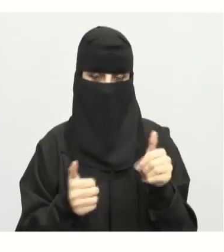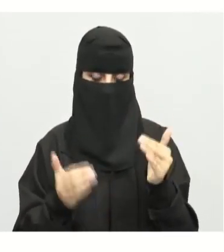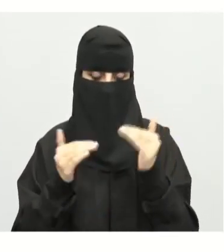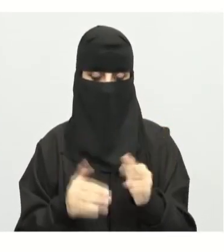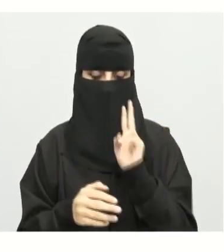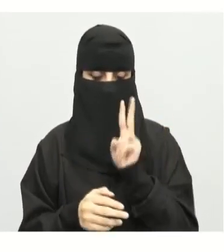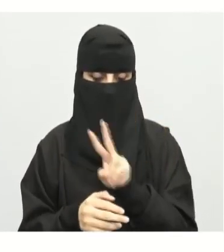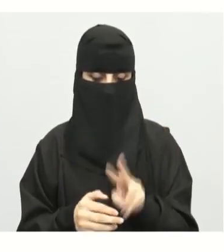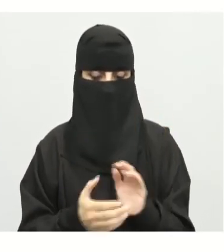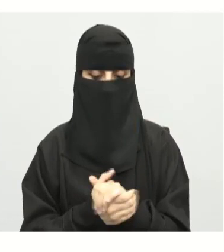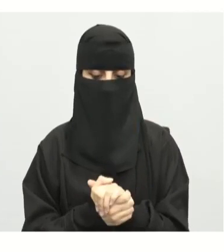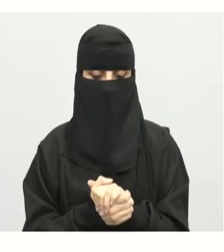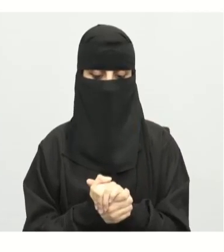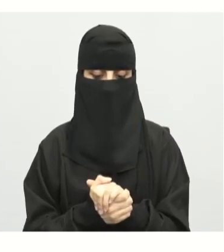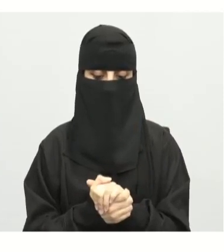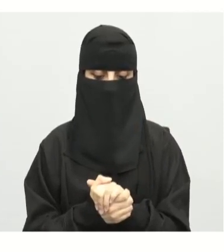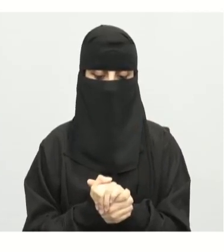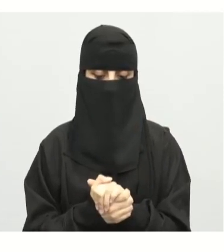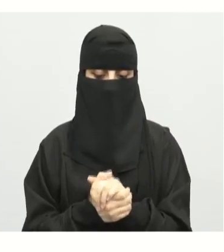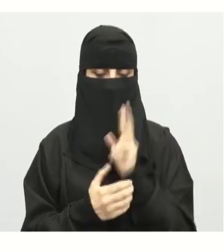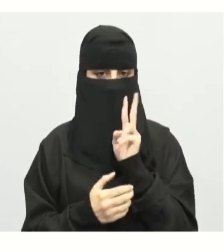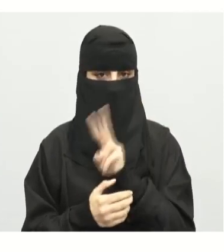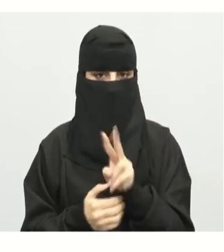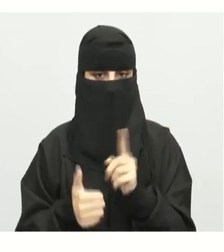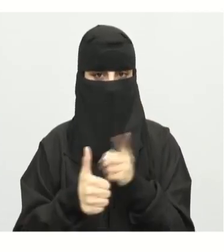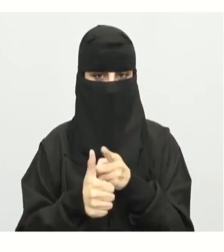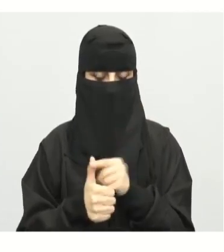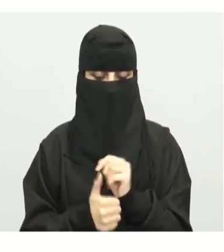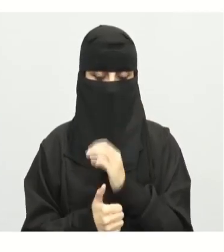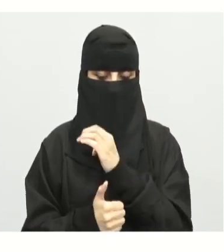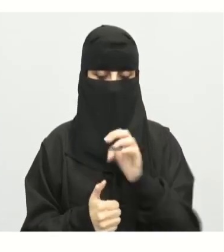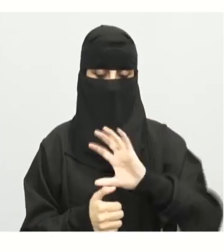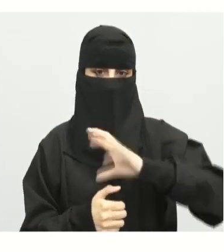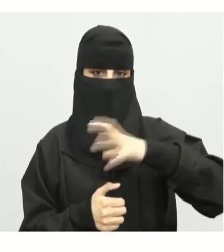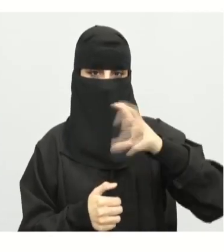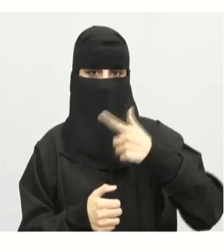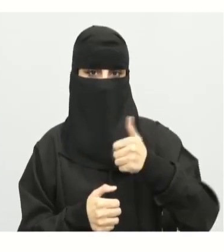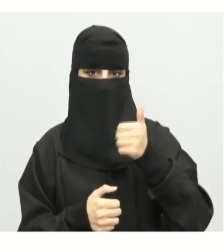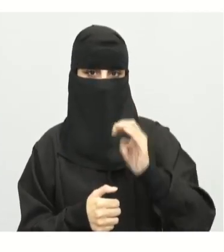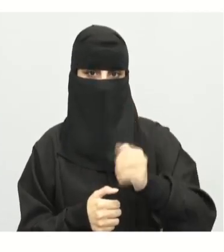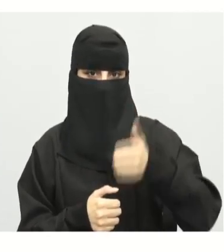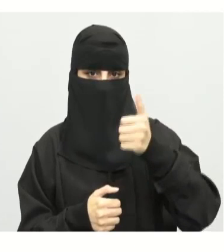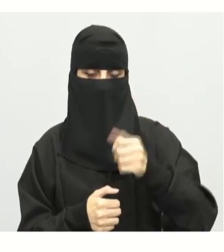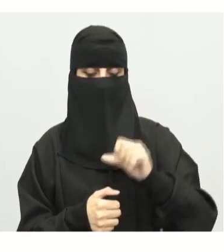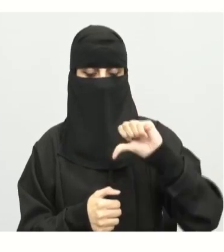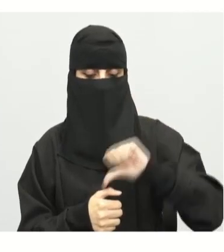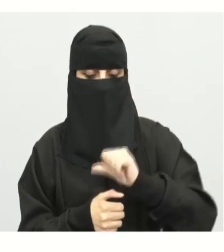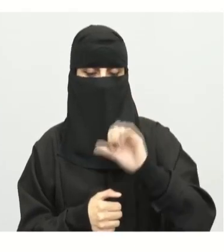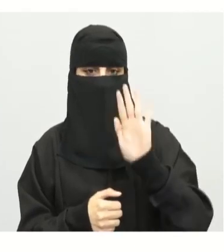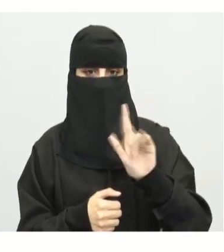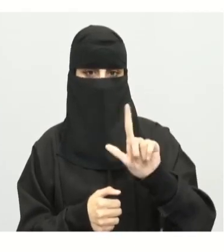امام العباره غير الصحيحه الف جبل اجى وسلمى من الجبال